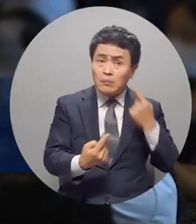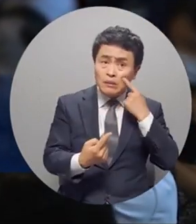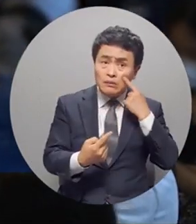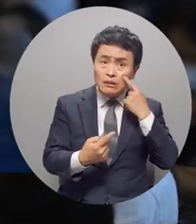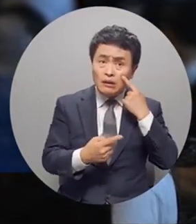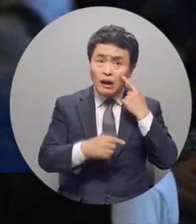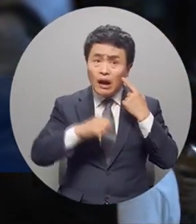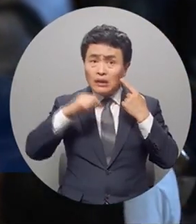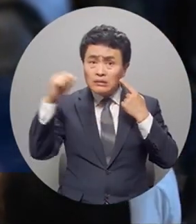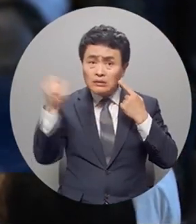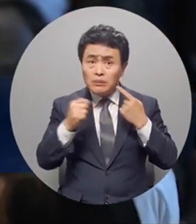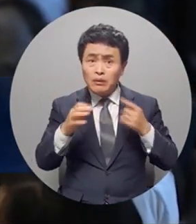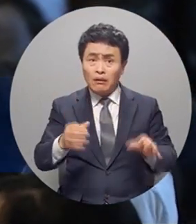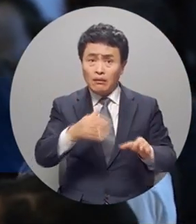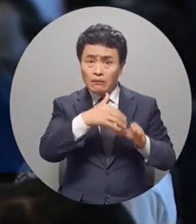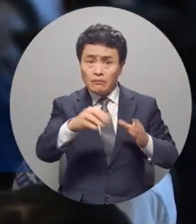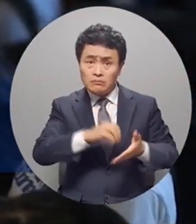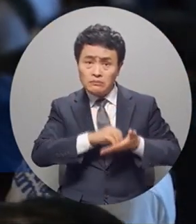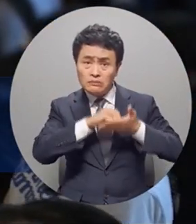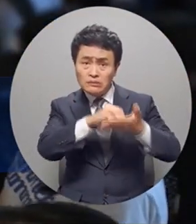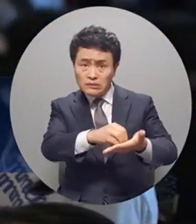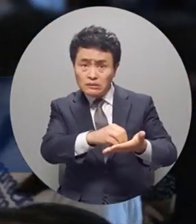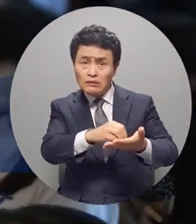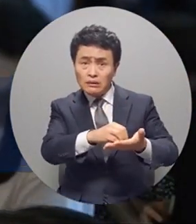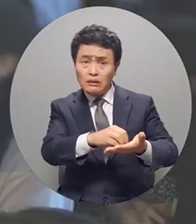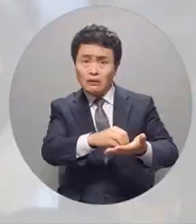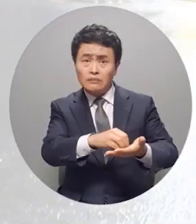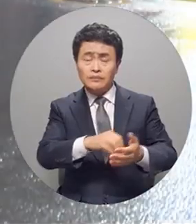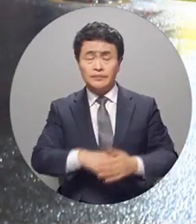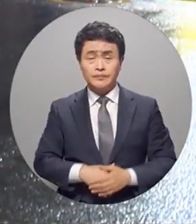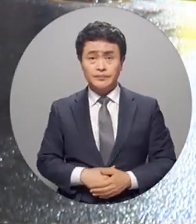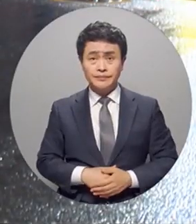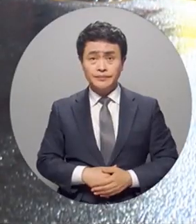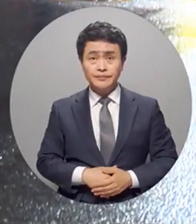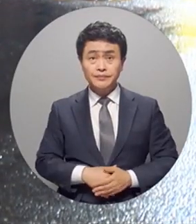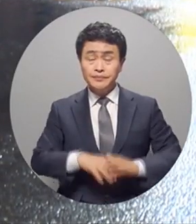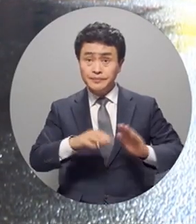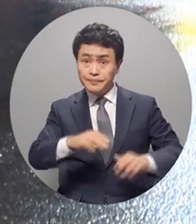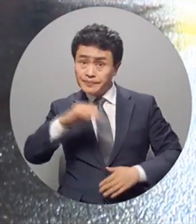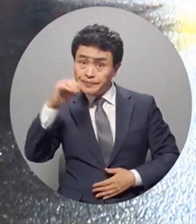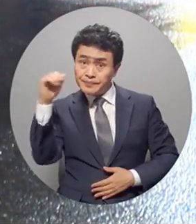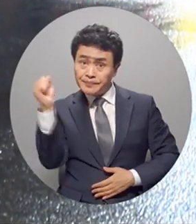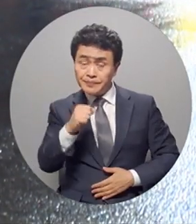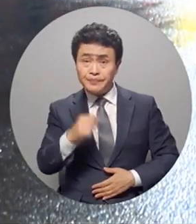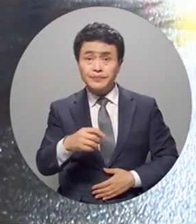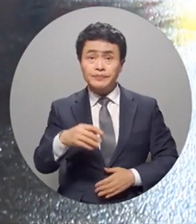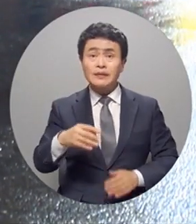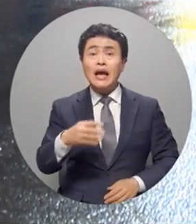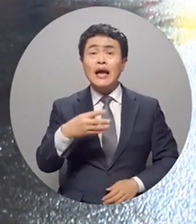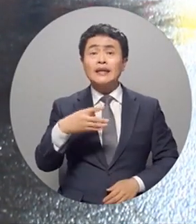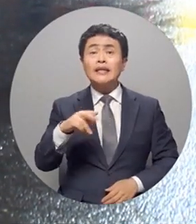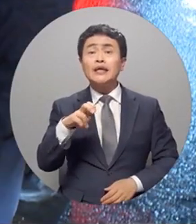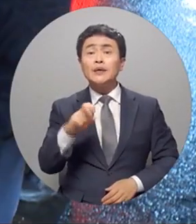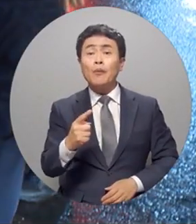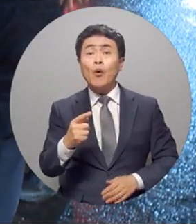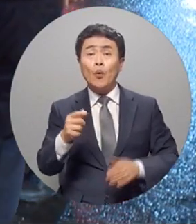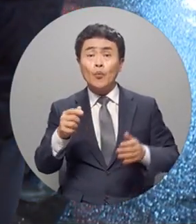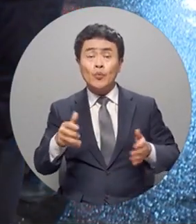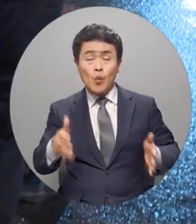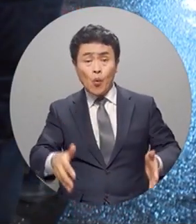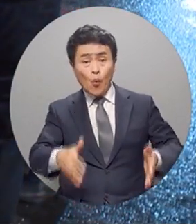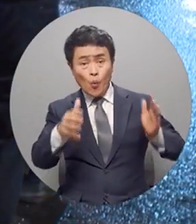경우에 가지고 200만 원 지급. 무작정 와봤고 회사를 등록해도 대기 상태만 있는 상황이에요. 오늘 새벽 팀원 본사에 환불을 요구하는